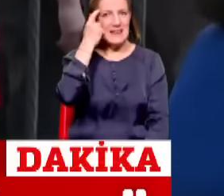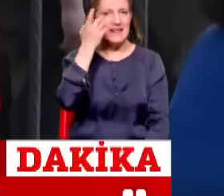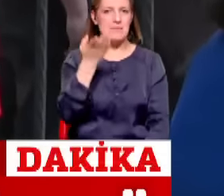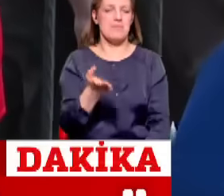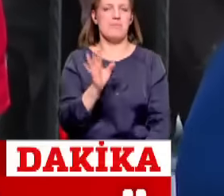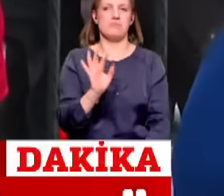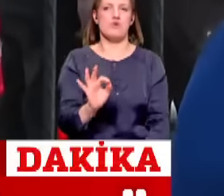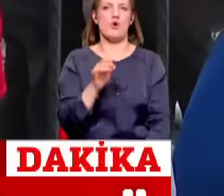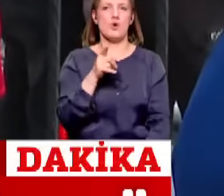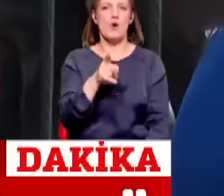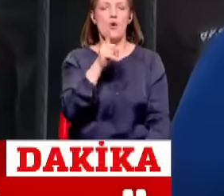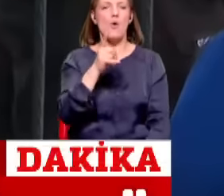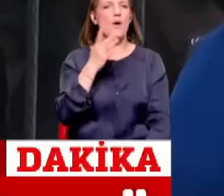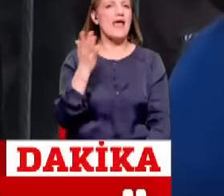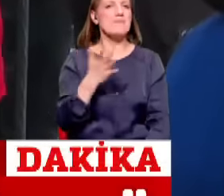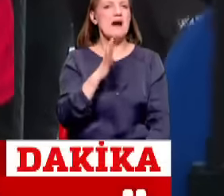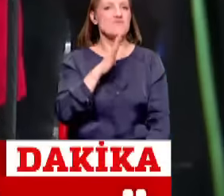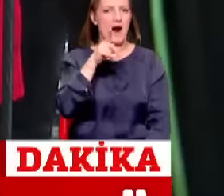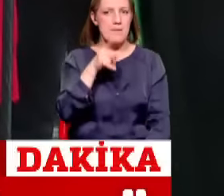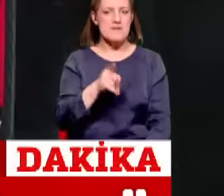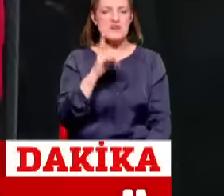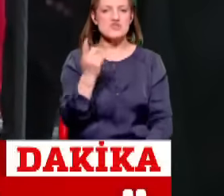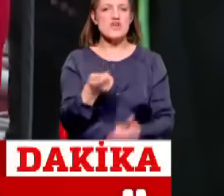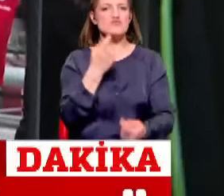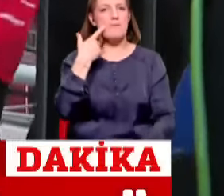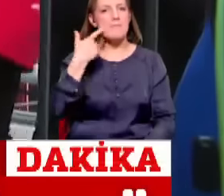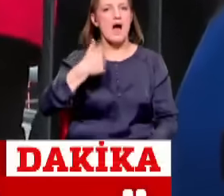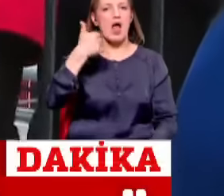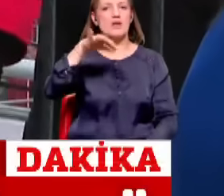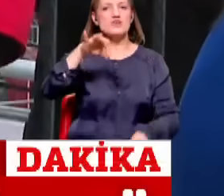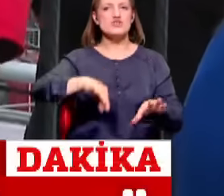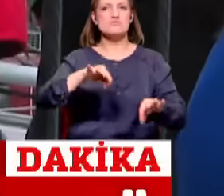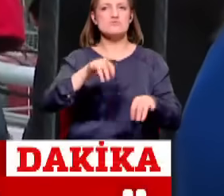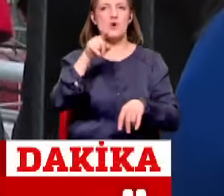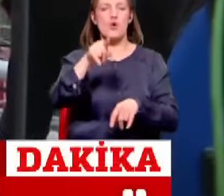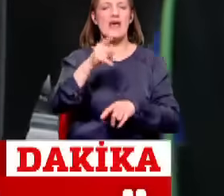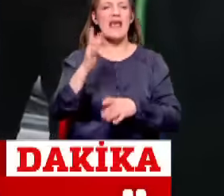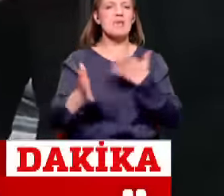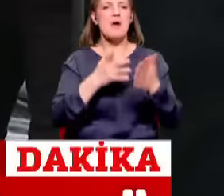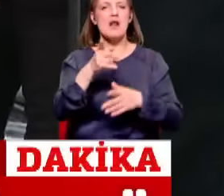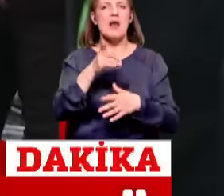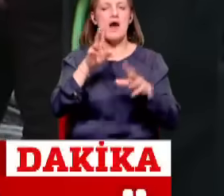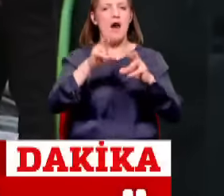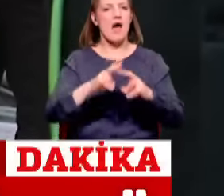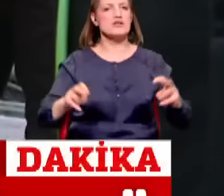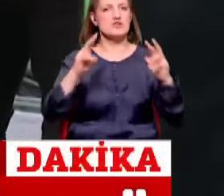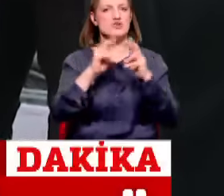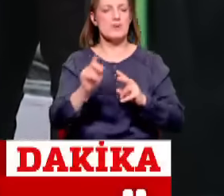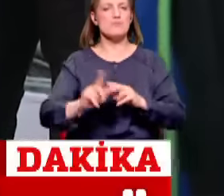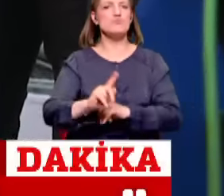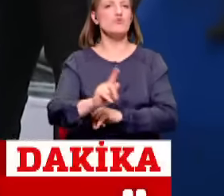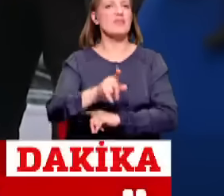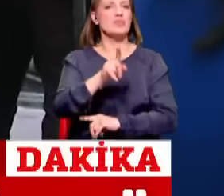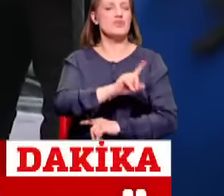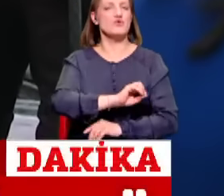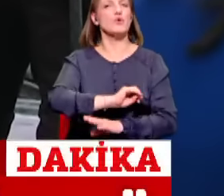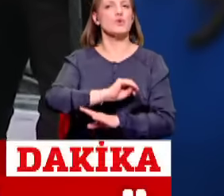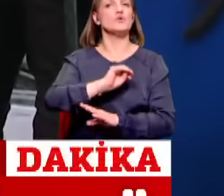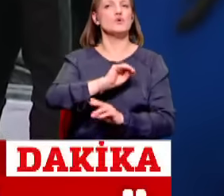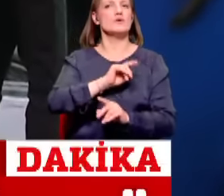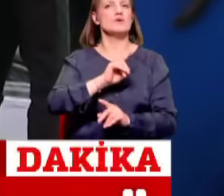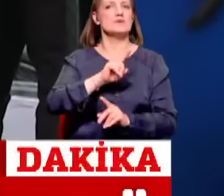bu yönde. O ihmal var mı? Çalışma Bakanlığı şimdi o ihmalleri araştıracak. O da müfettiş